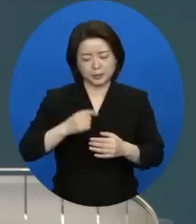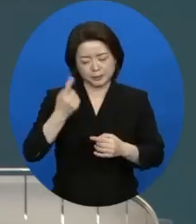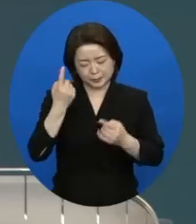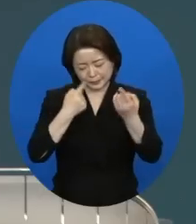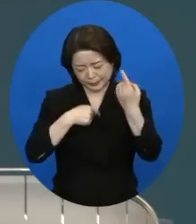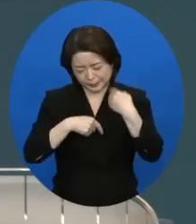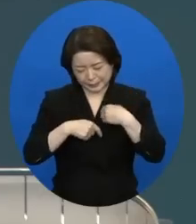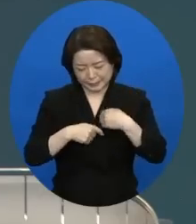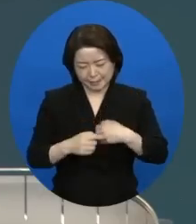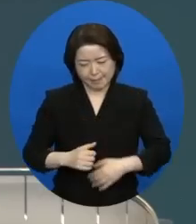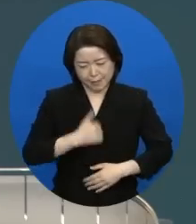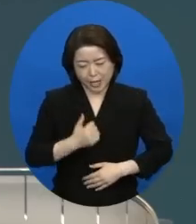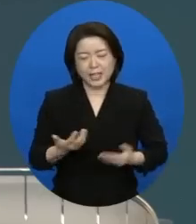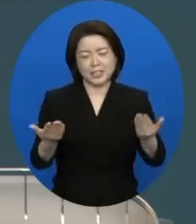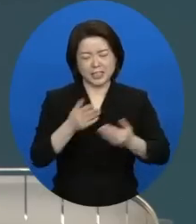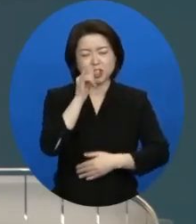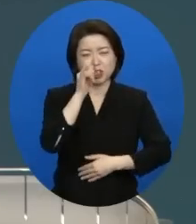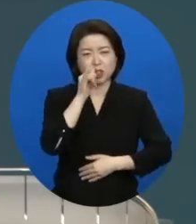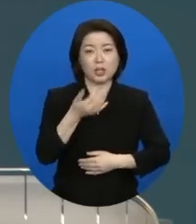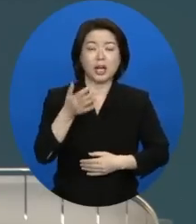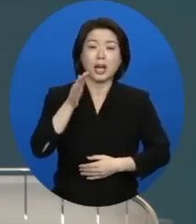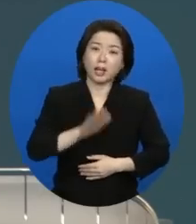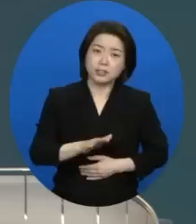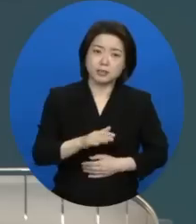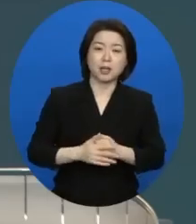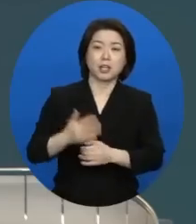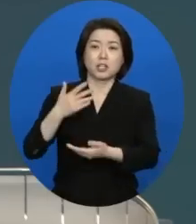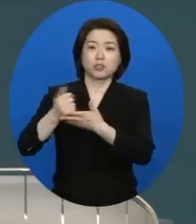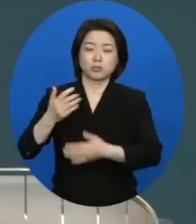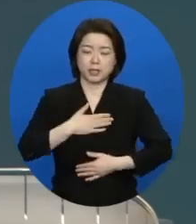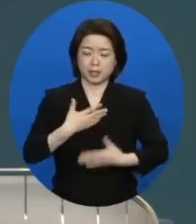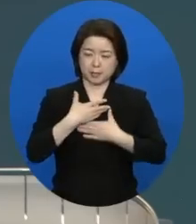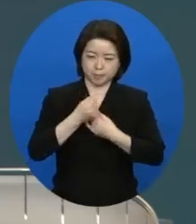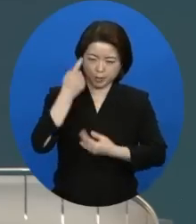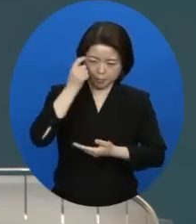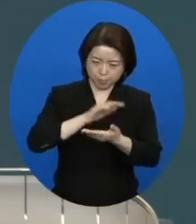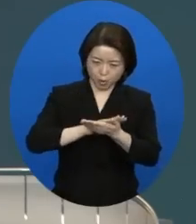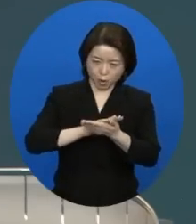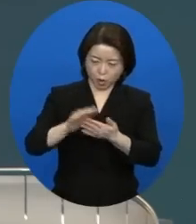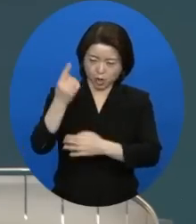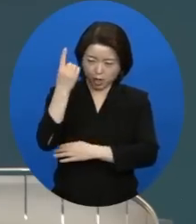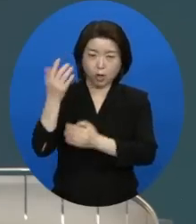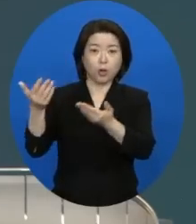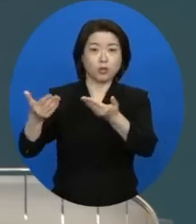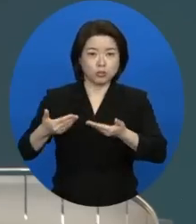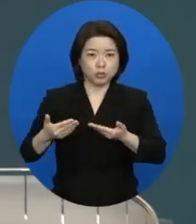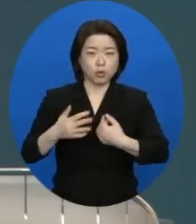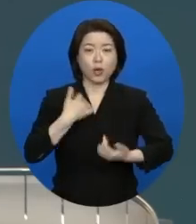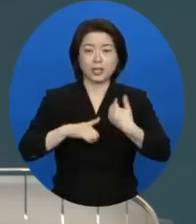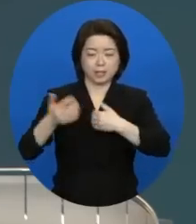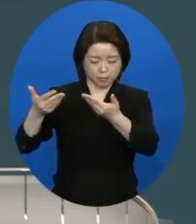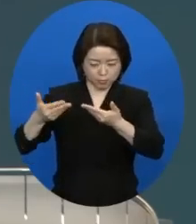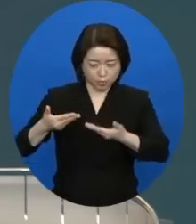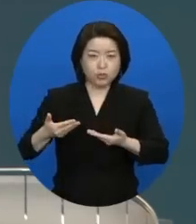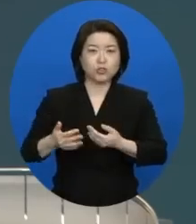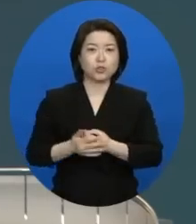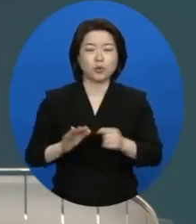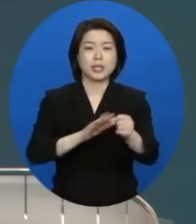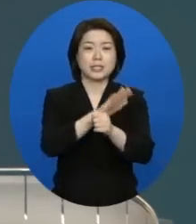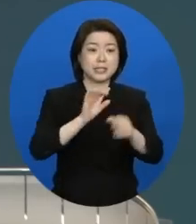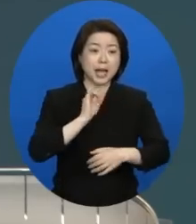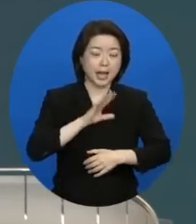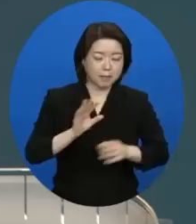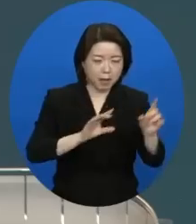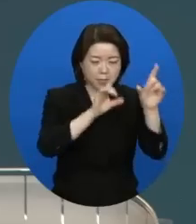왜 없겠어요. 그런데도 주님이 제게 평강을 지키게 하시고 기쁨을 주시고 사랑만